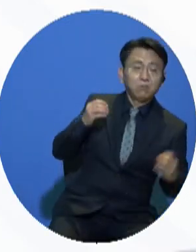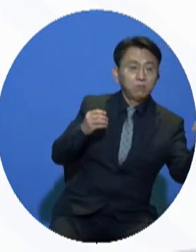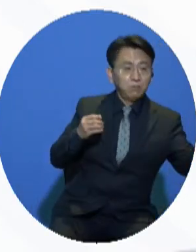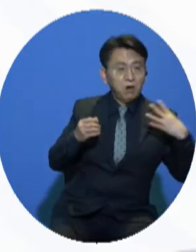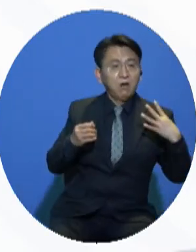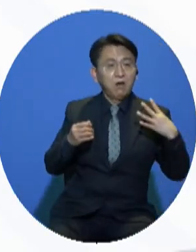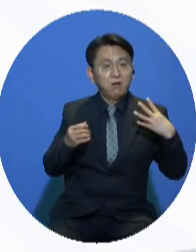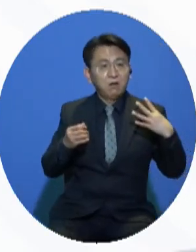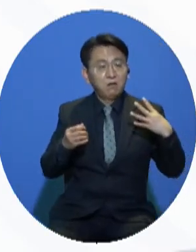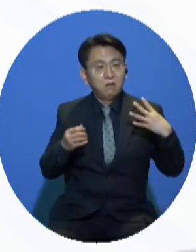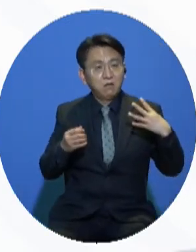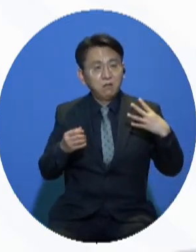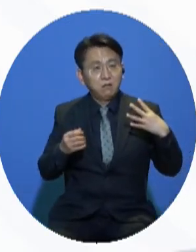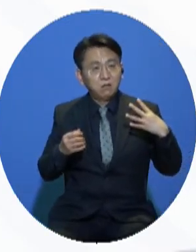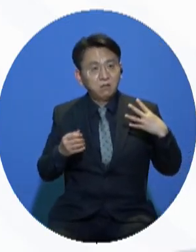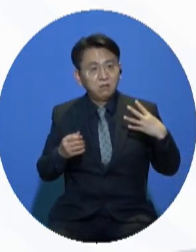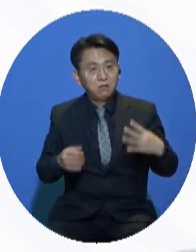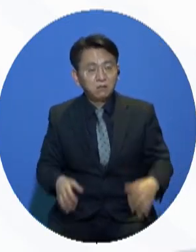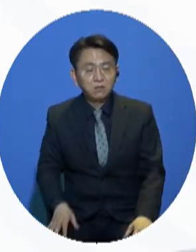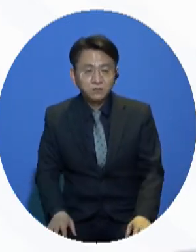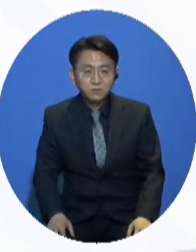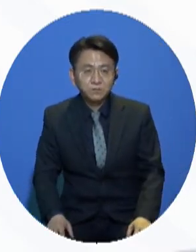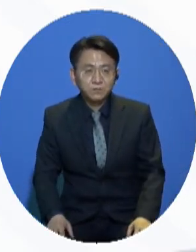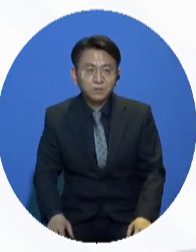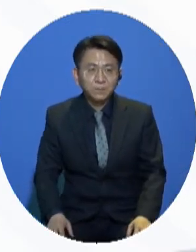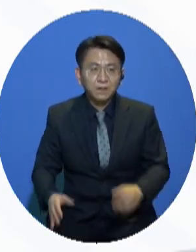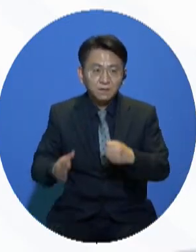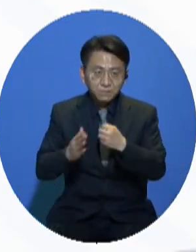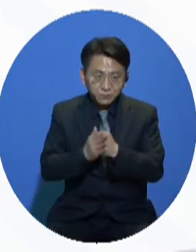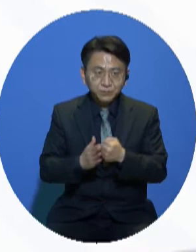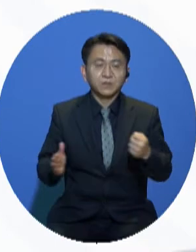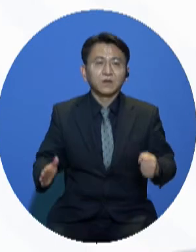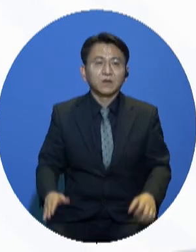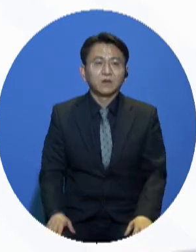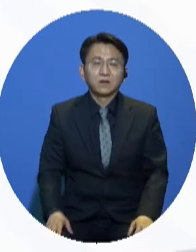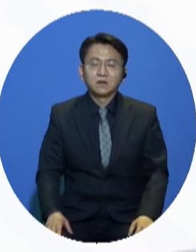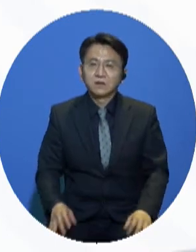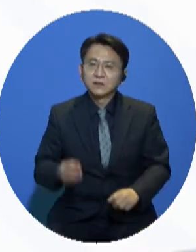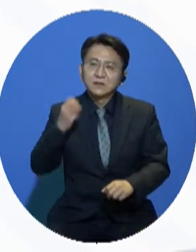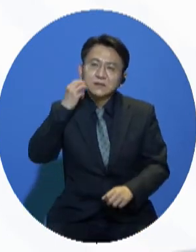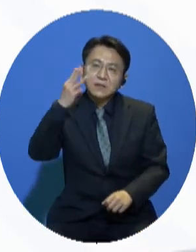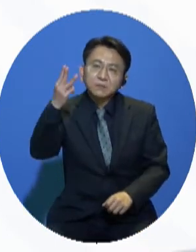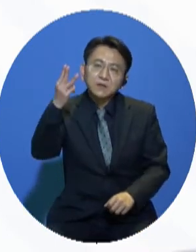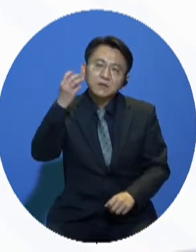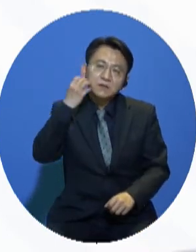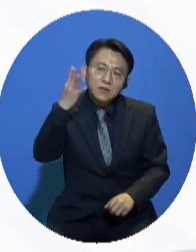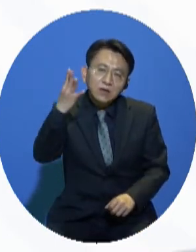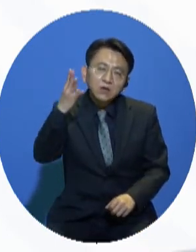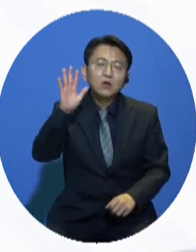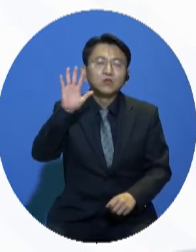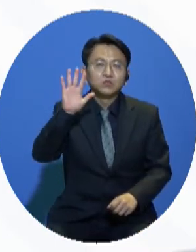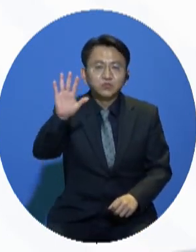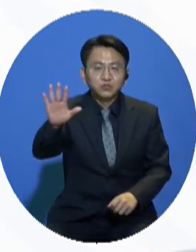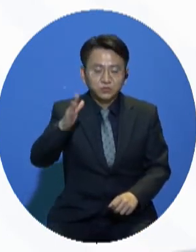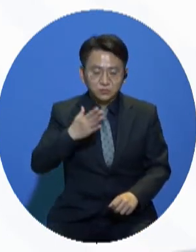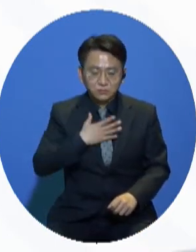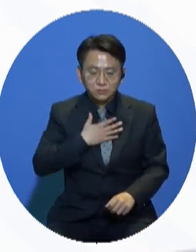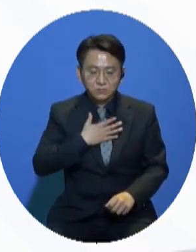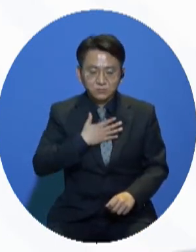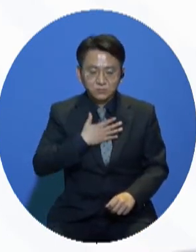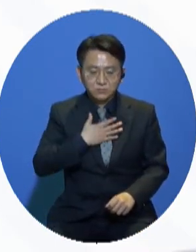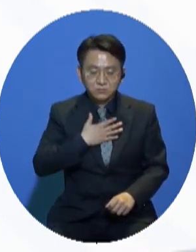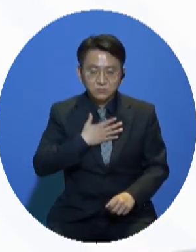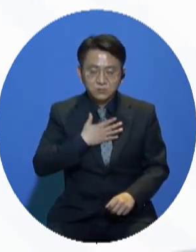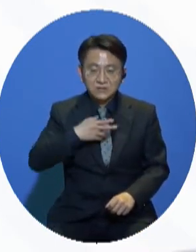대답을 해주었습니다. 그래서 3, 4개월 뒤에 저는